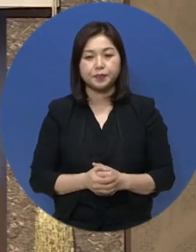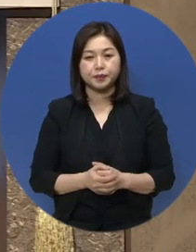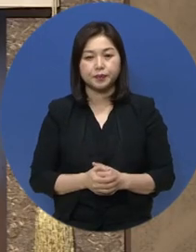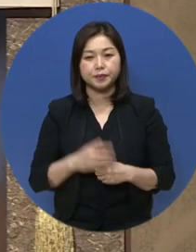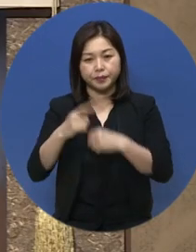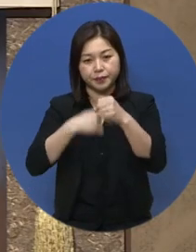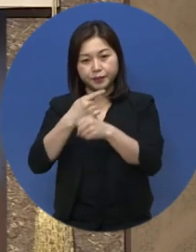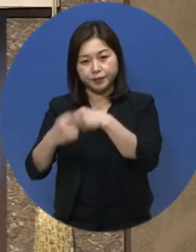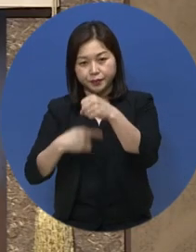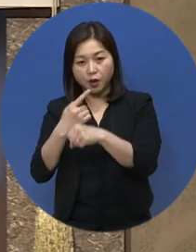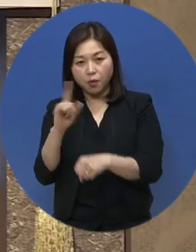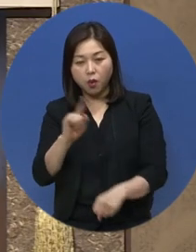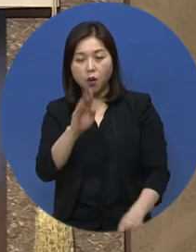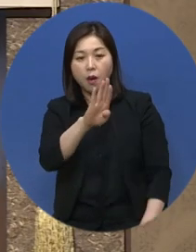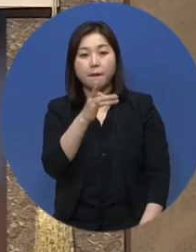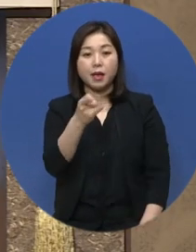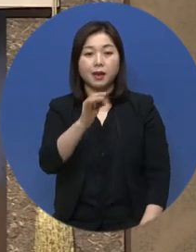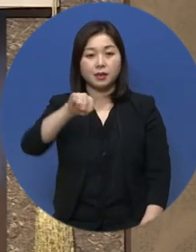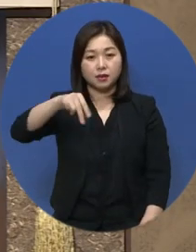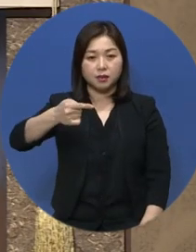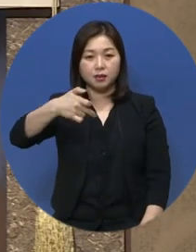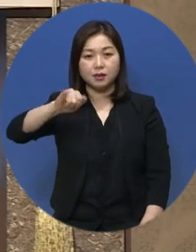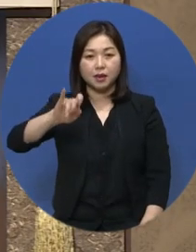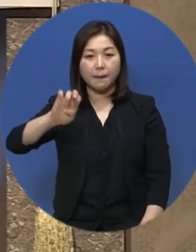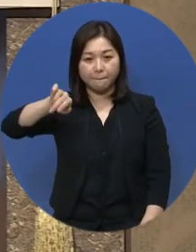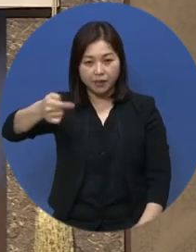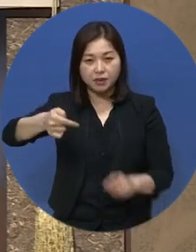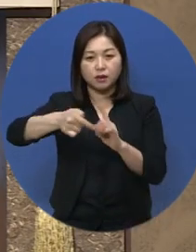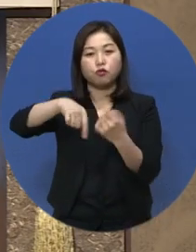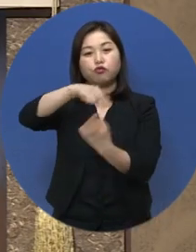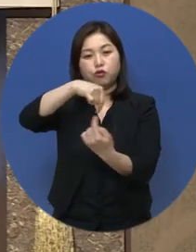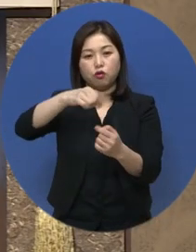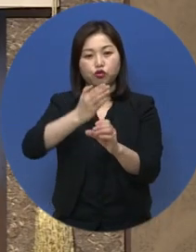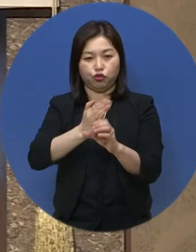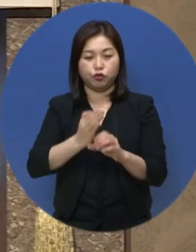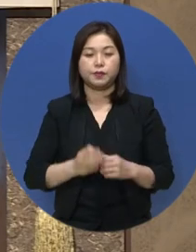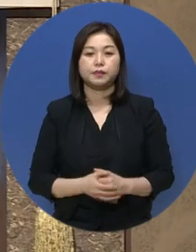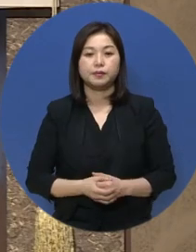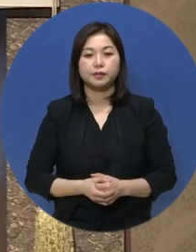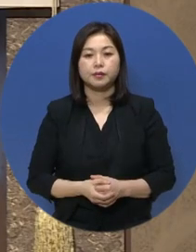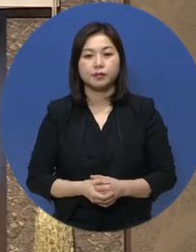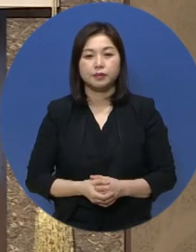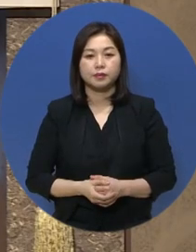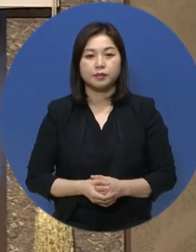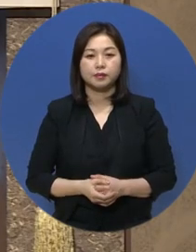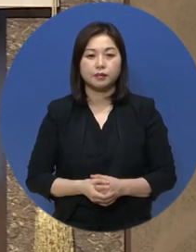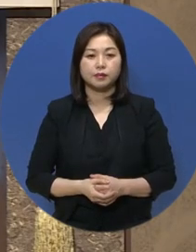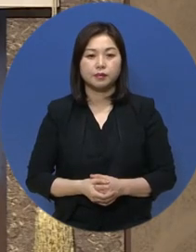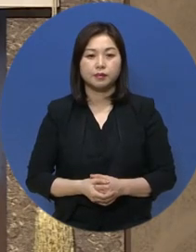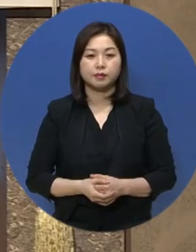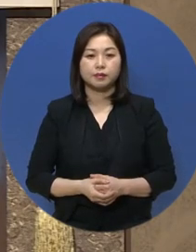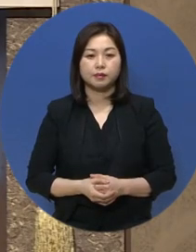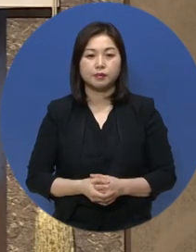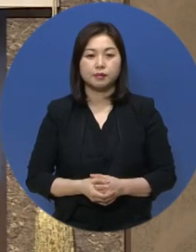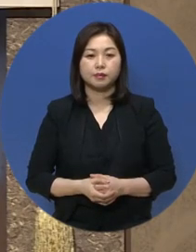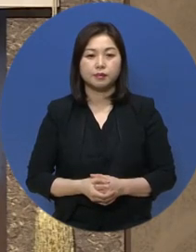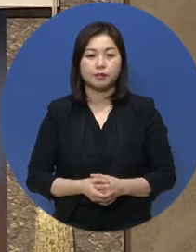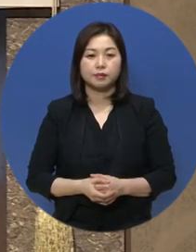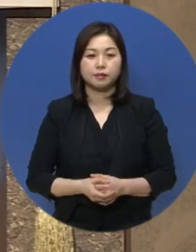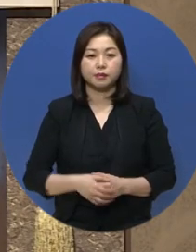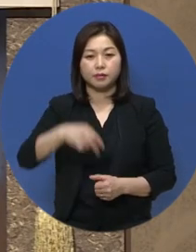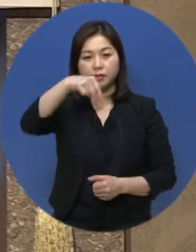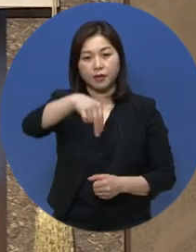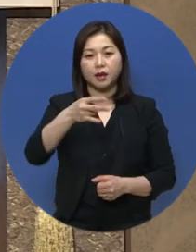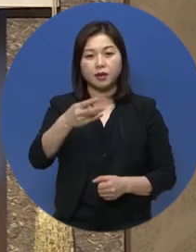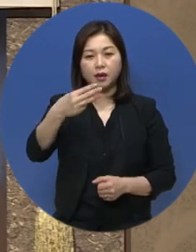베이스 캠프라고 하는 컨퍼런스를 운영을 하고 있어요. 네. 이 컨퍼런스에는 저희가 명명하기를 셀파라고